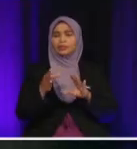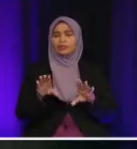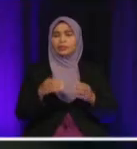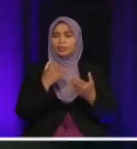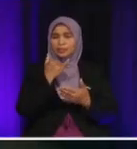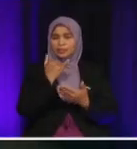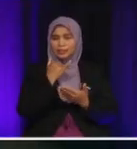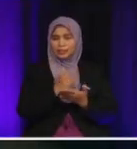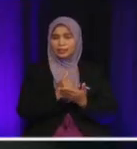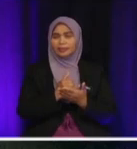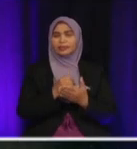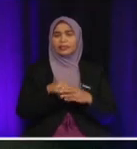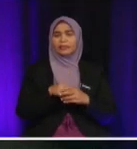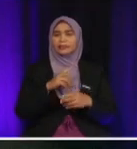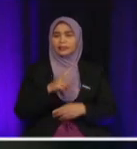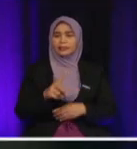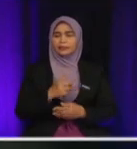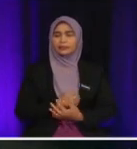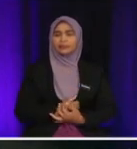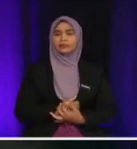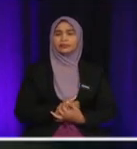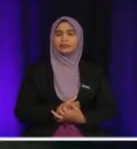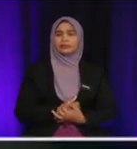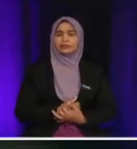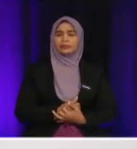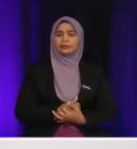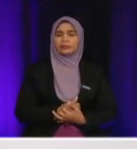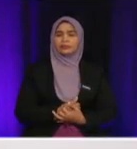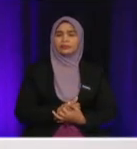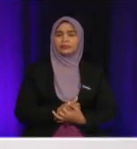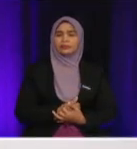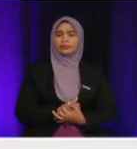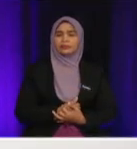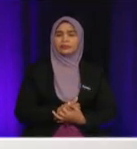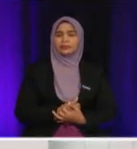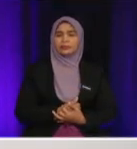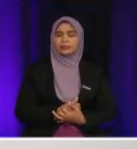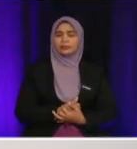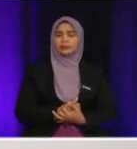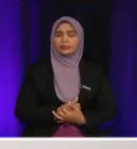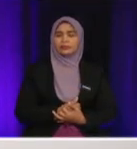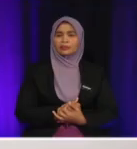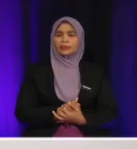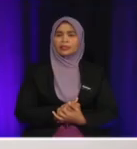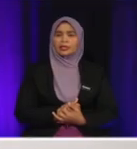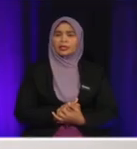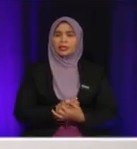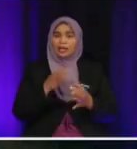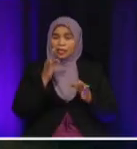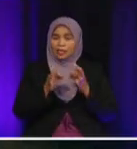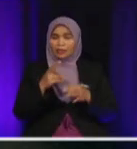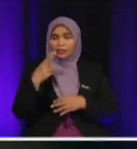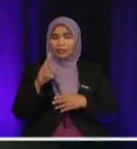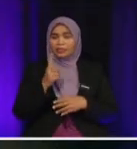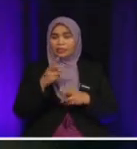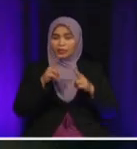hijau dah hijau. Murid-murid macam mana? Faham. Okey, murid-murid pun hijau juga. Okey. Wah, hari ini semua jalan terus ya. Okey. Kalau hijau sekarang